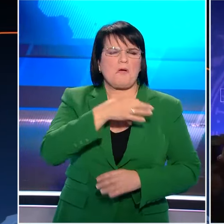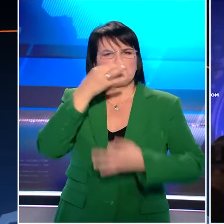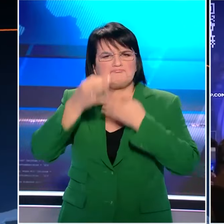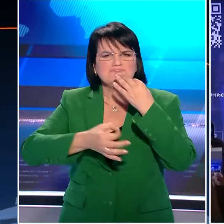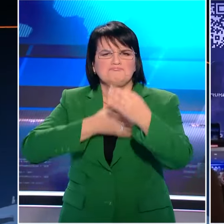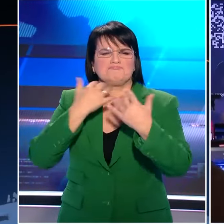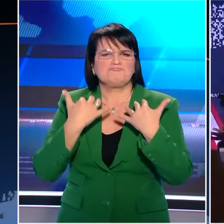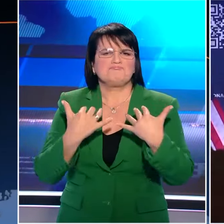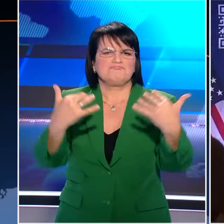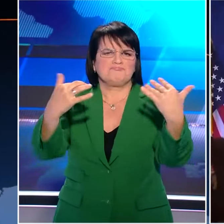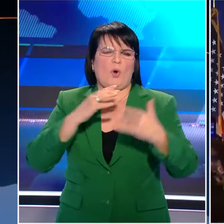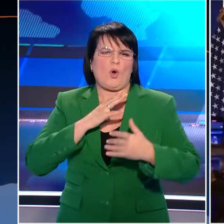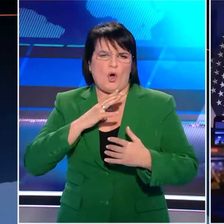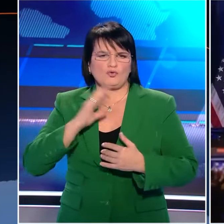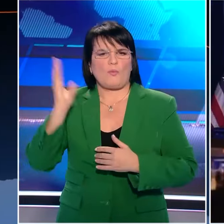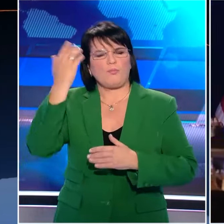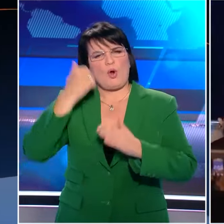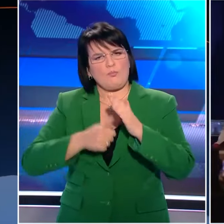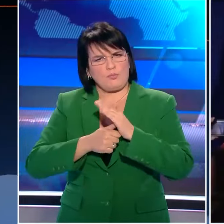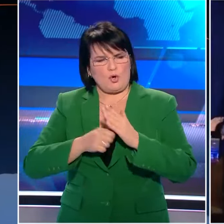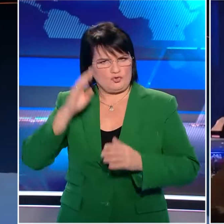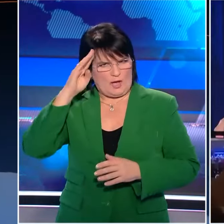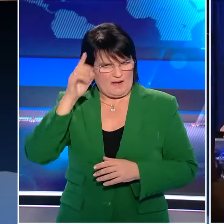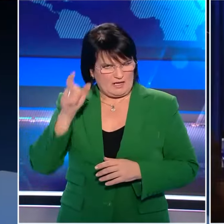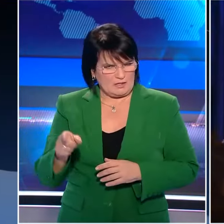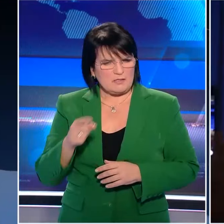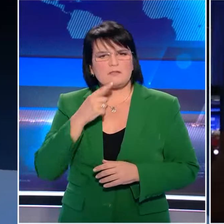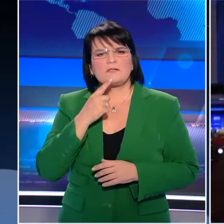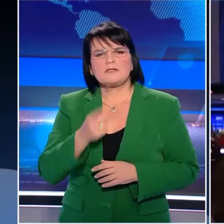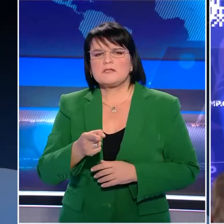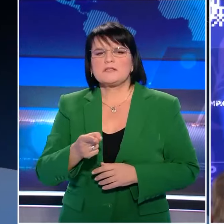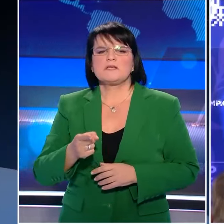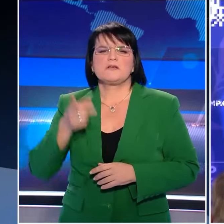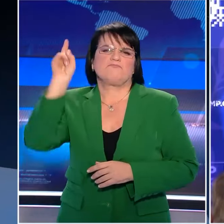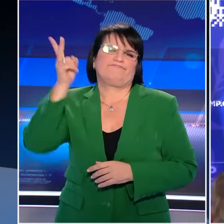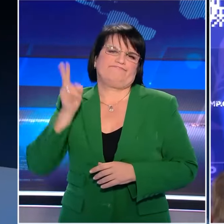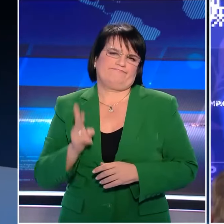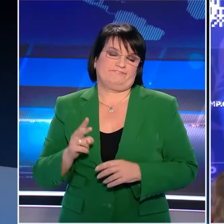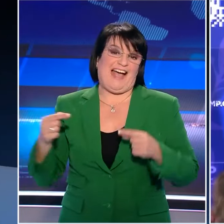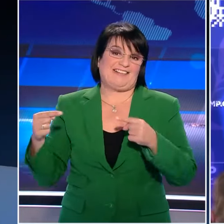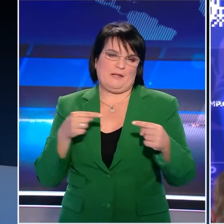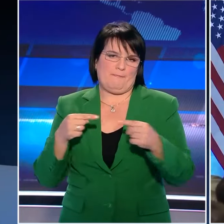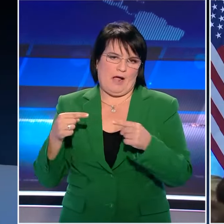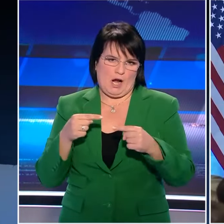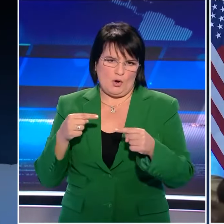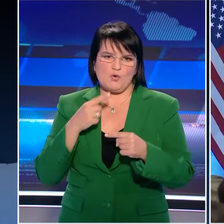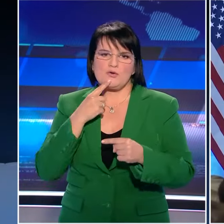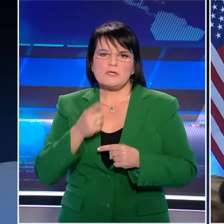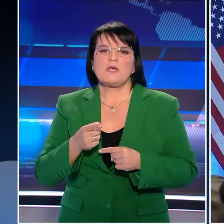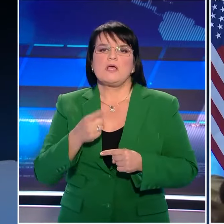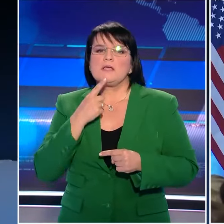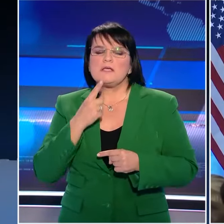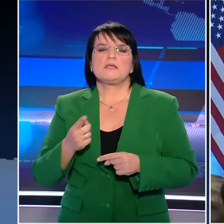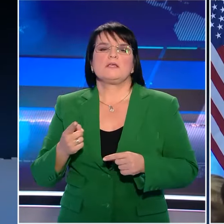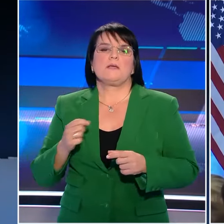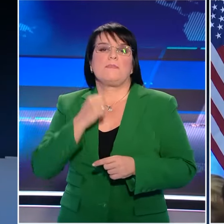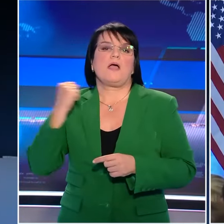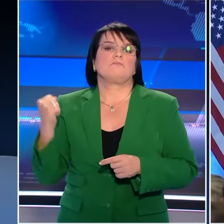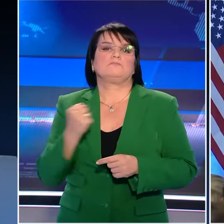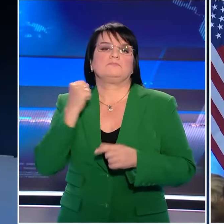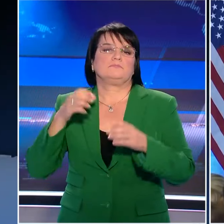Τρίτης. Ο πρώην πρόεδρος των ΗΠΑ έκανε επίθεση στην υποψηφιά του, αλλά και για πολλούς αντίπαλο δέος στην παράταξη των